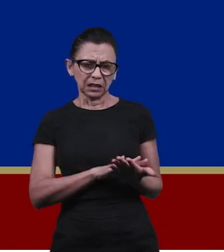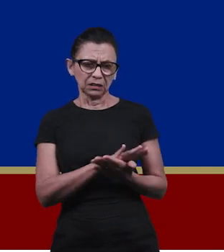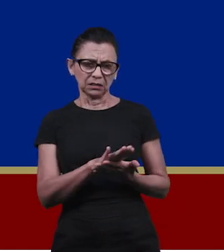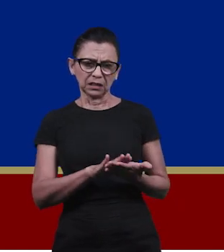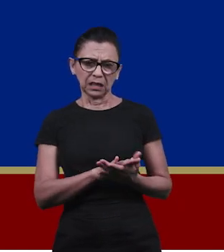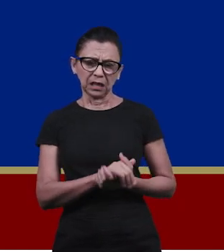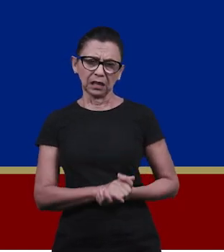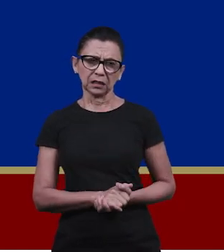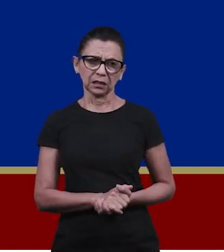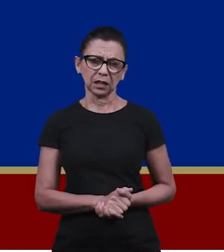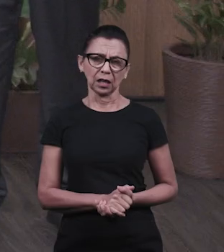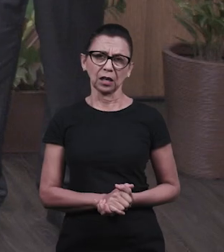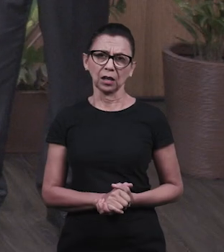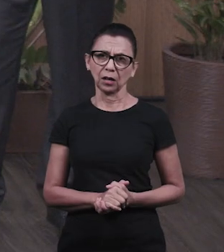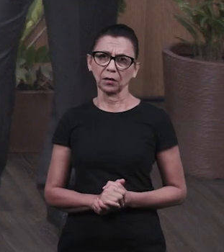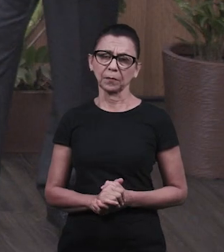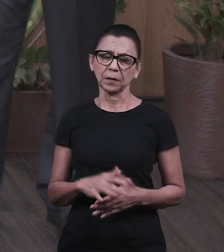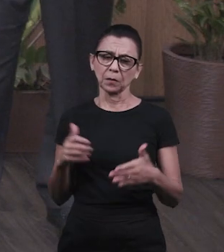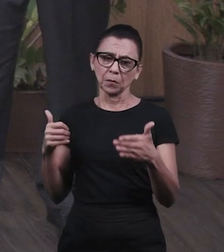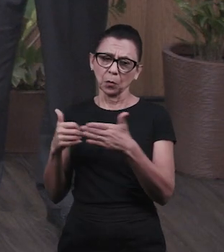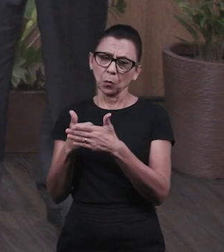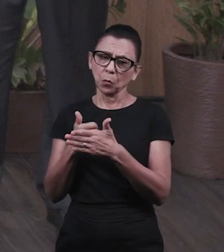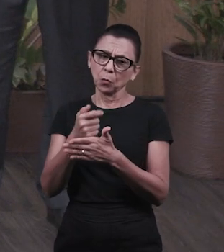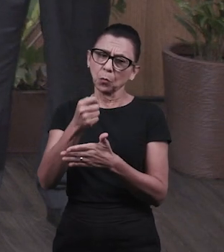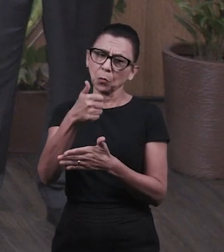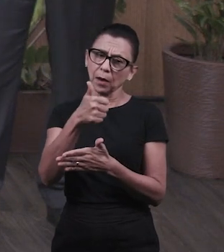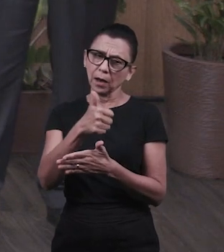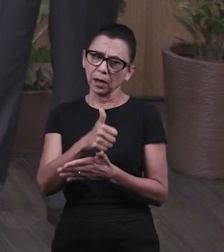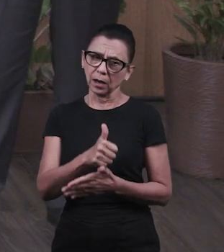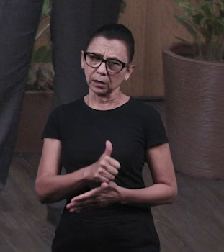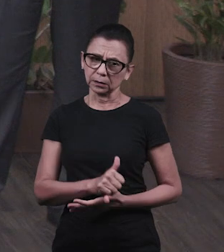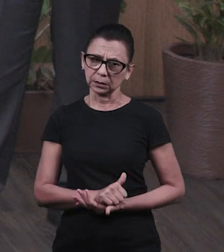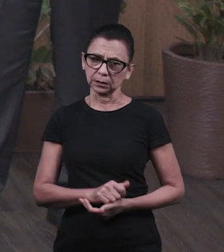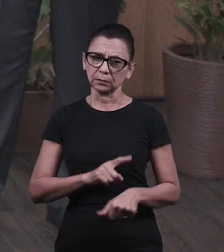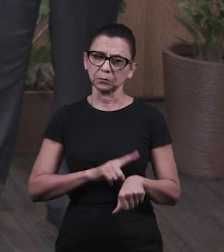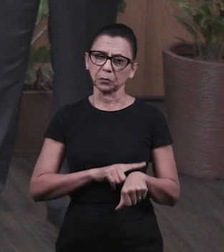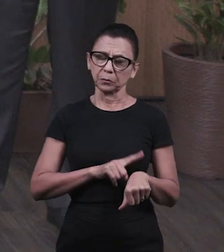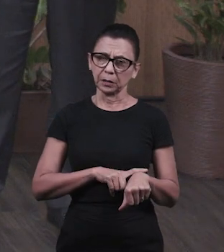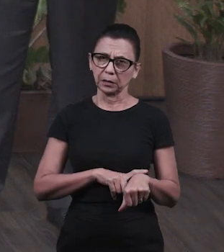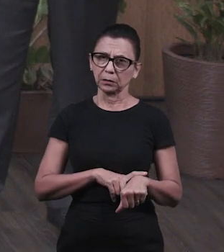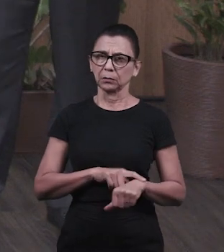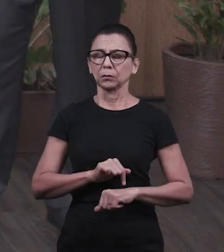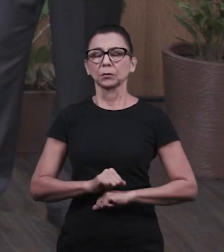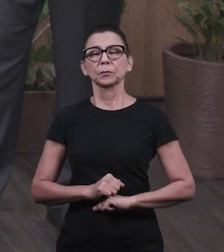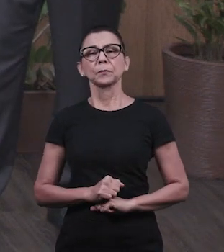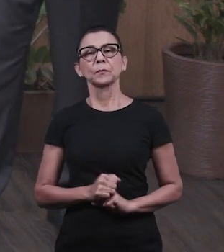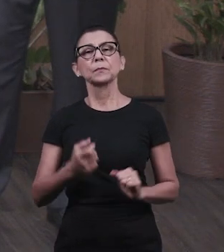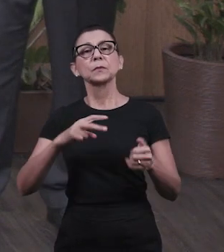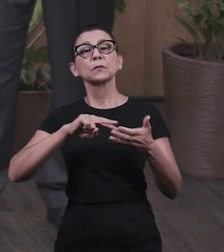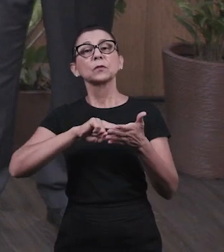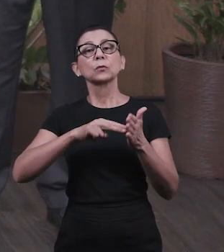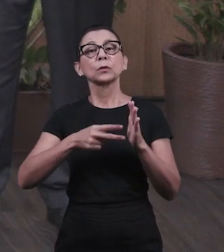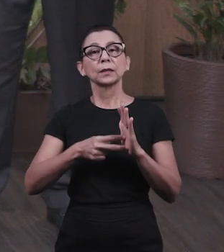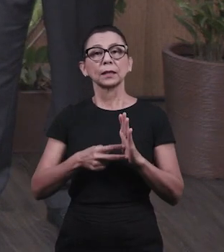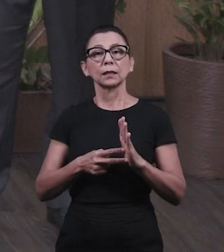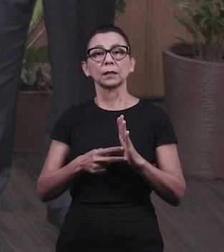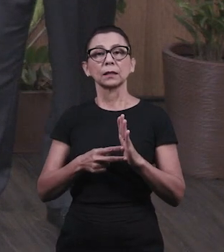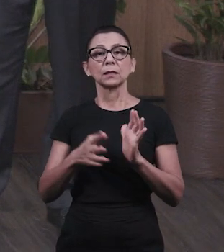мой». То есть посвящение Господа Иисуса, оно с верной церковью,